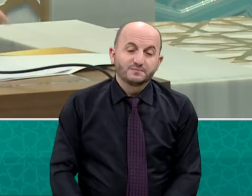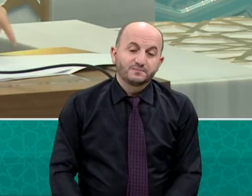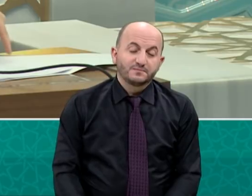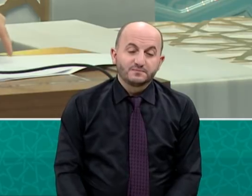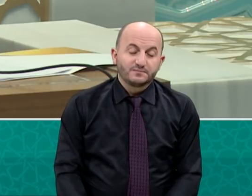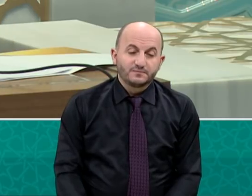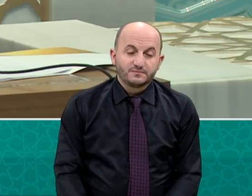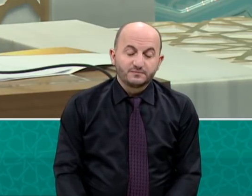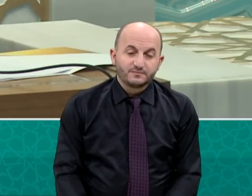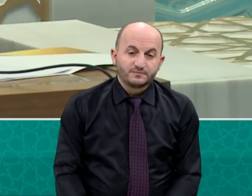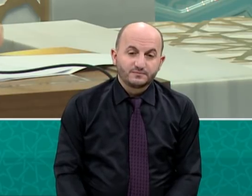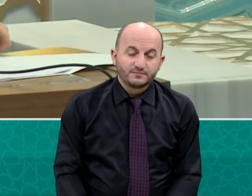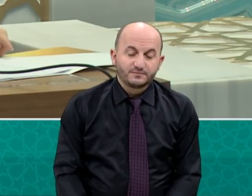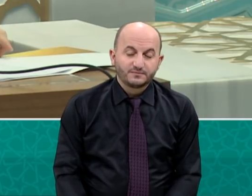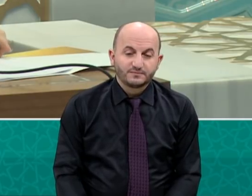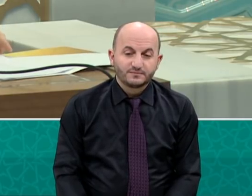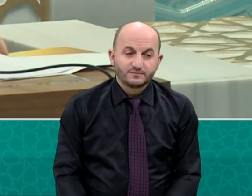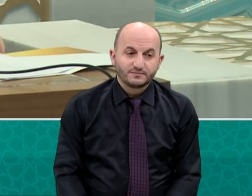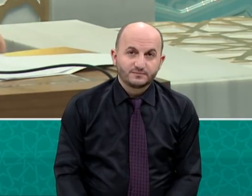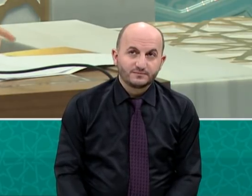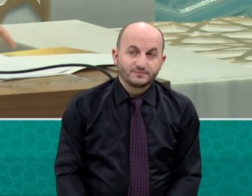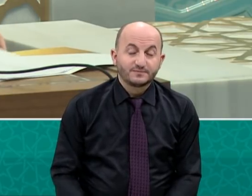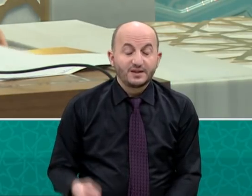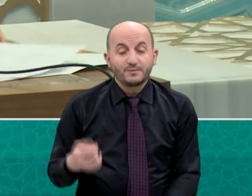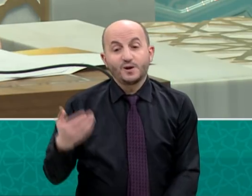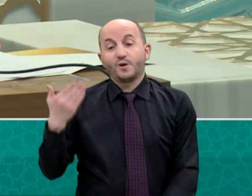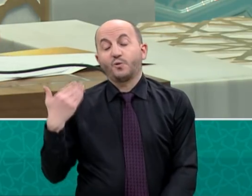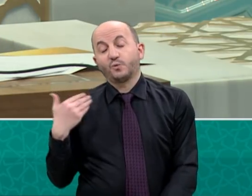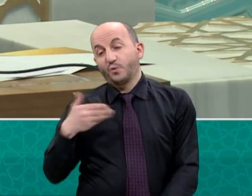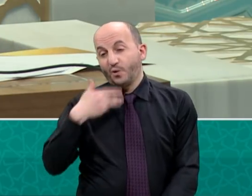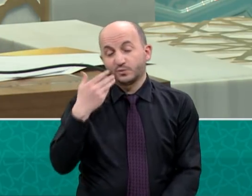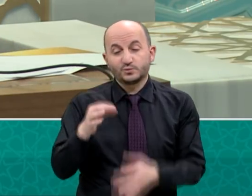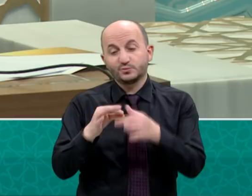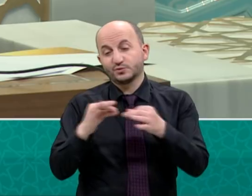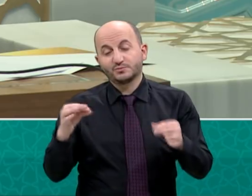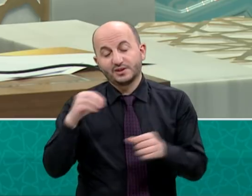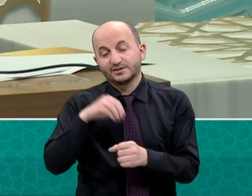Biraz önce okumuş olduğum hadis-i şerif metninde